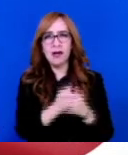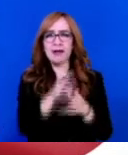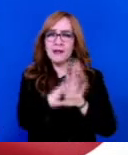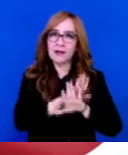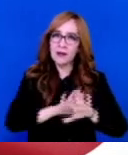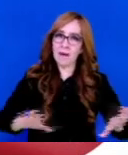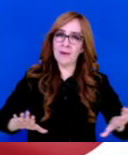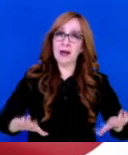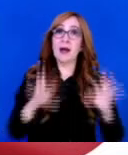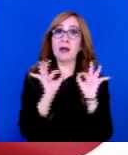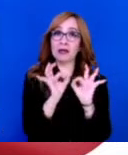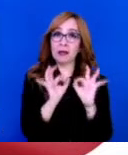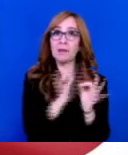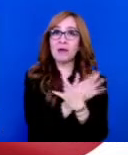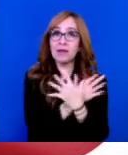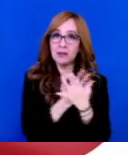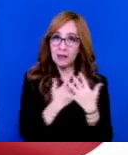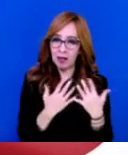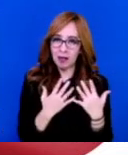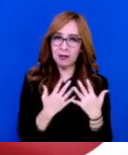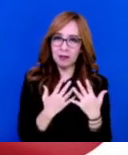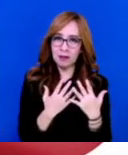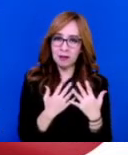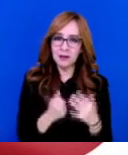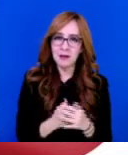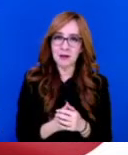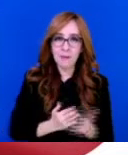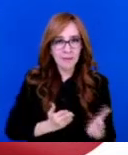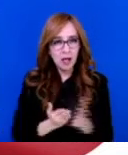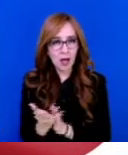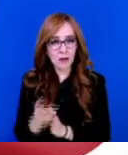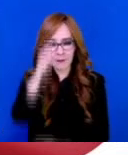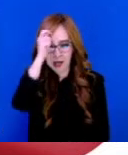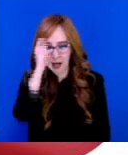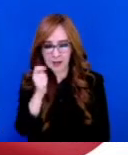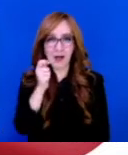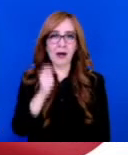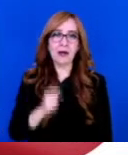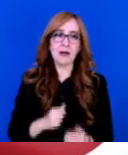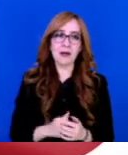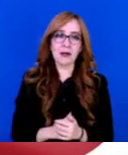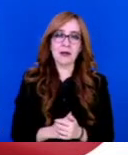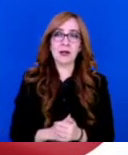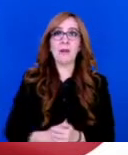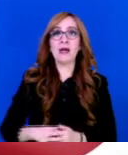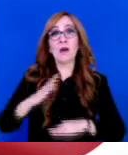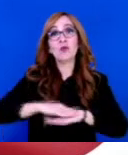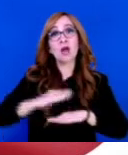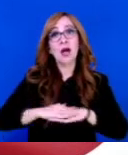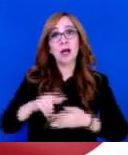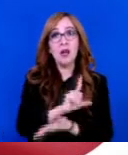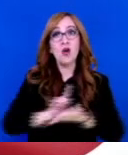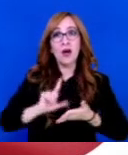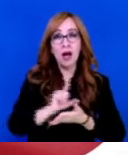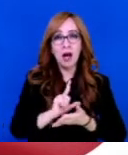dan ketertiban masyarakat melalui penghargaan pada kearifan lokal, hak asasi